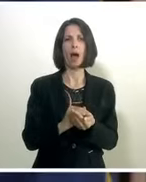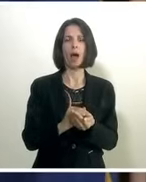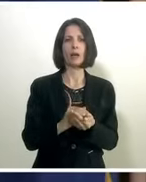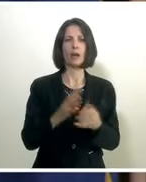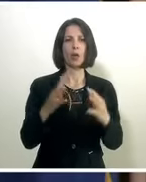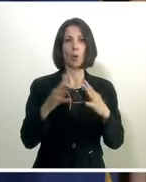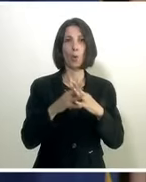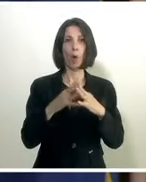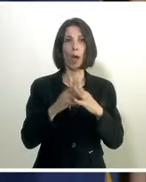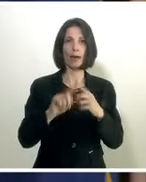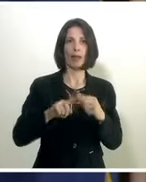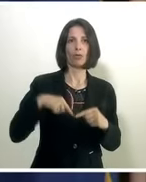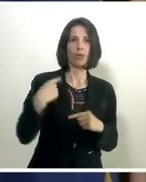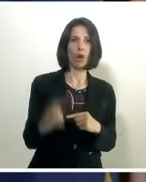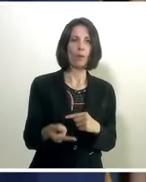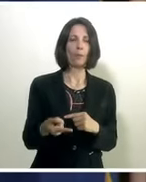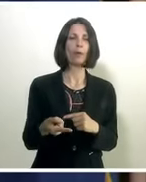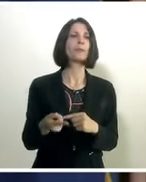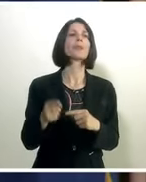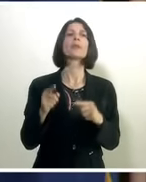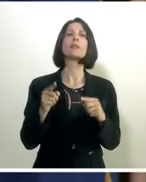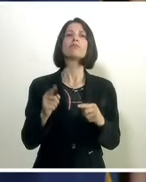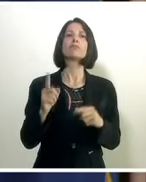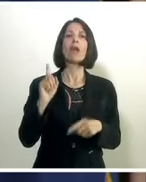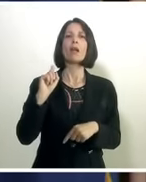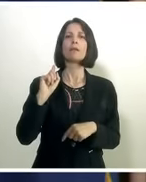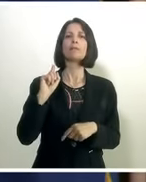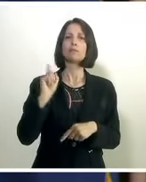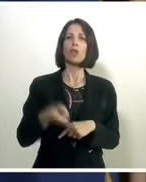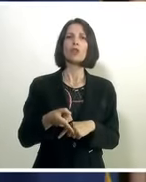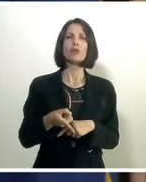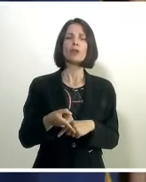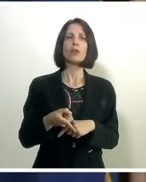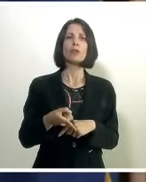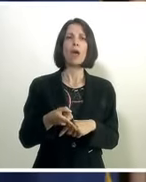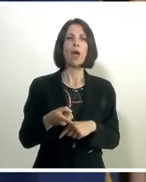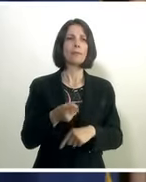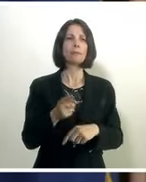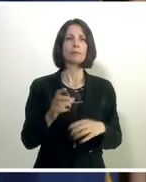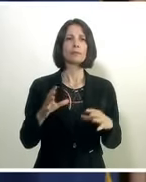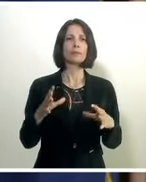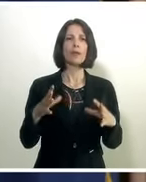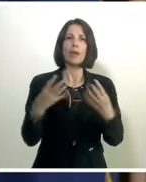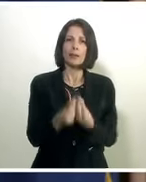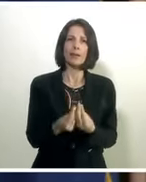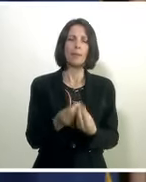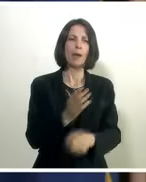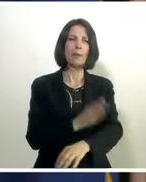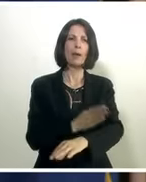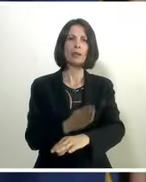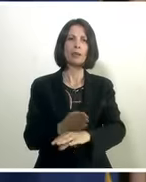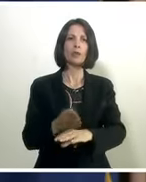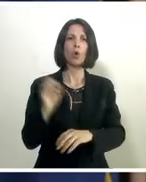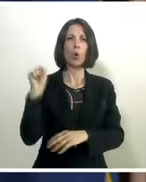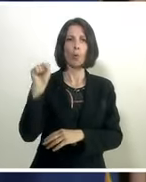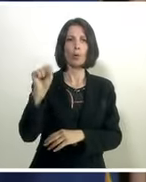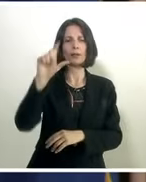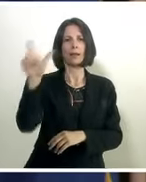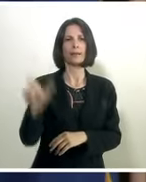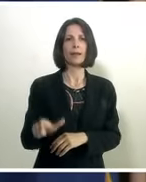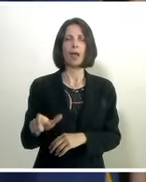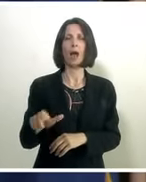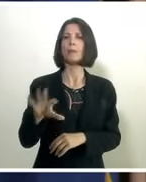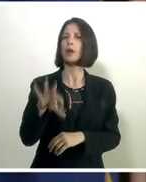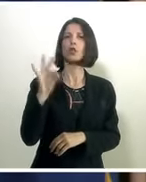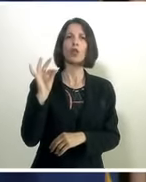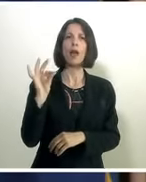e da lì decise di aderire poi al Partito Comunista Italiano una scelta di vita che lo avrebbe accompagnato fino alla